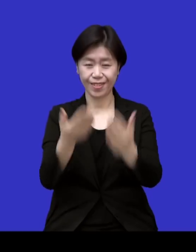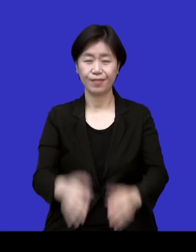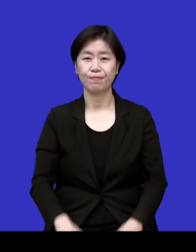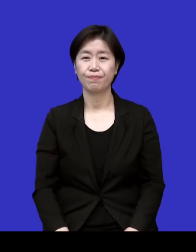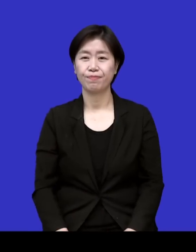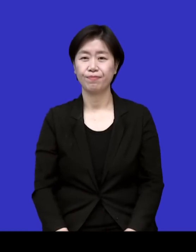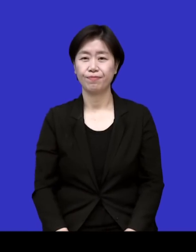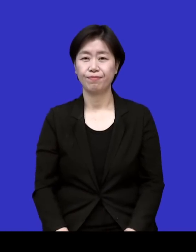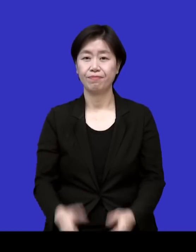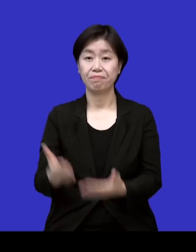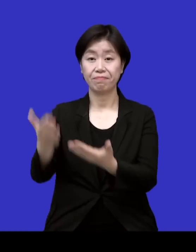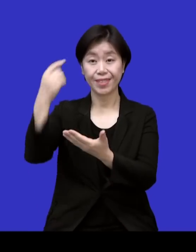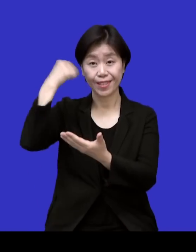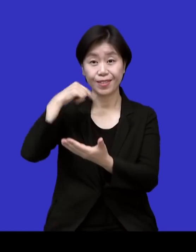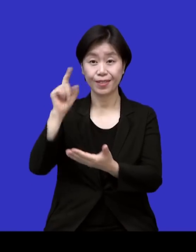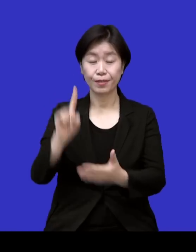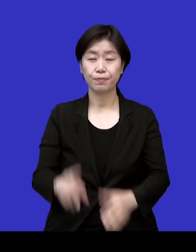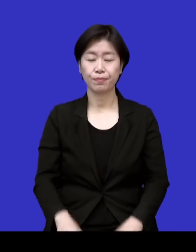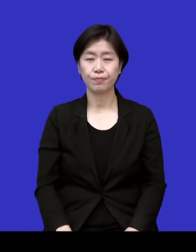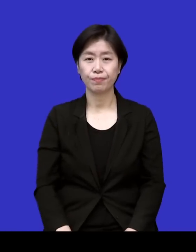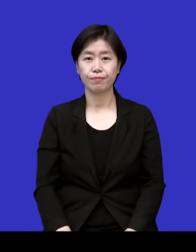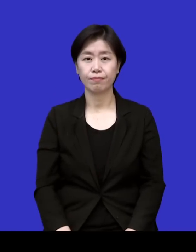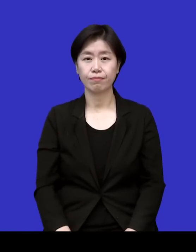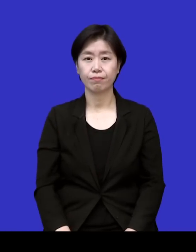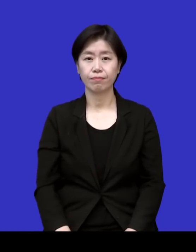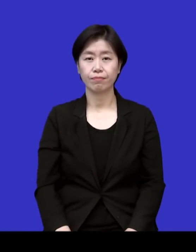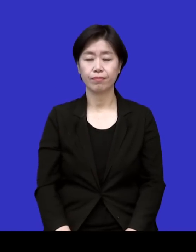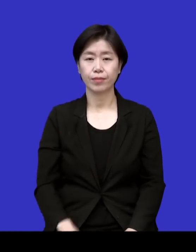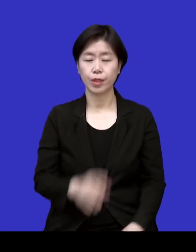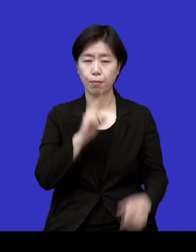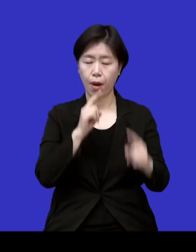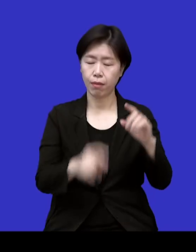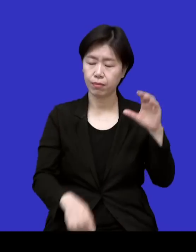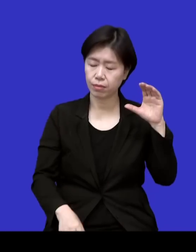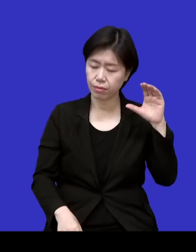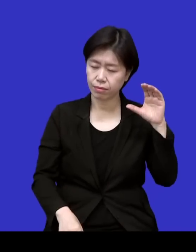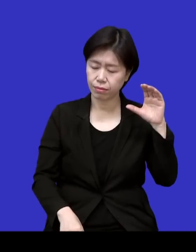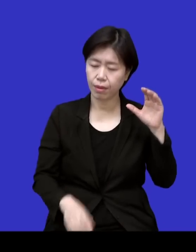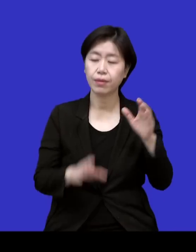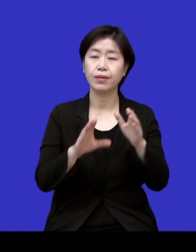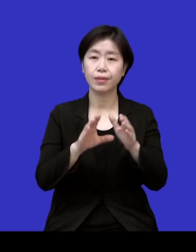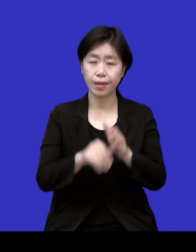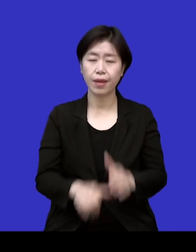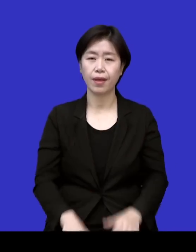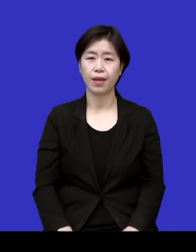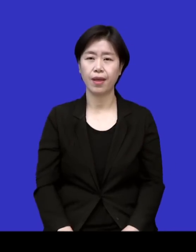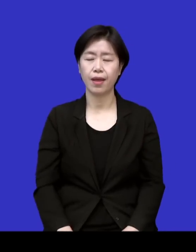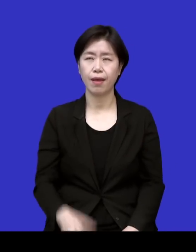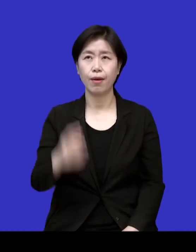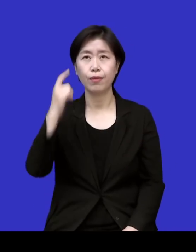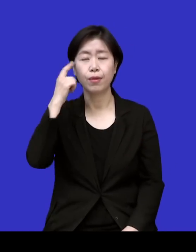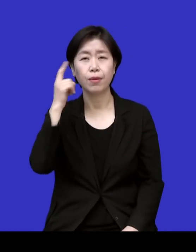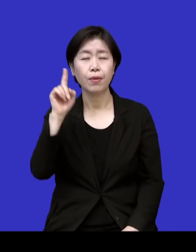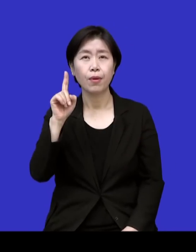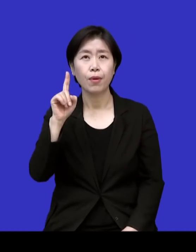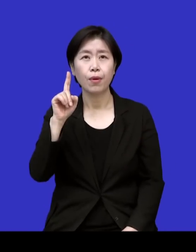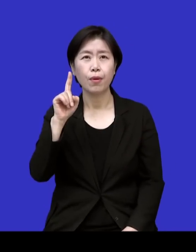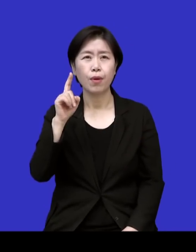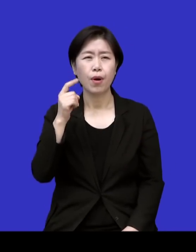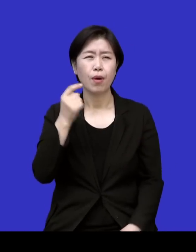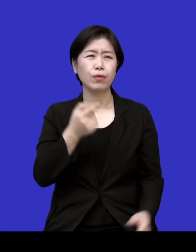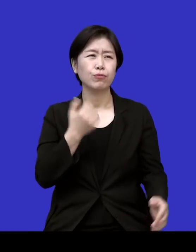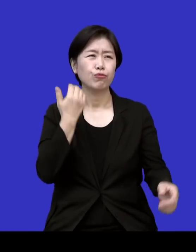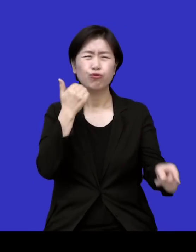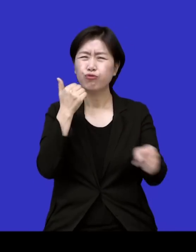정원규 형제. 예. 그래서 이야기를 이렇게 들으면서 사실 누구나 다